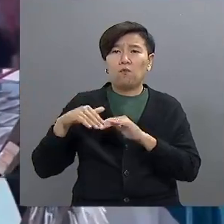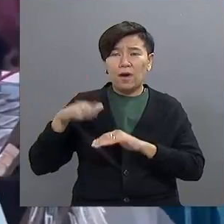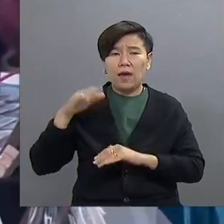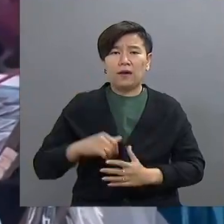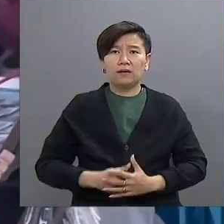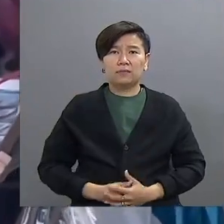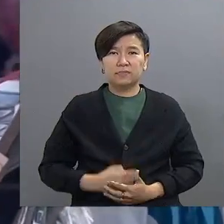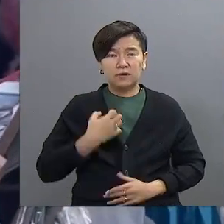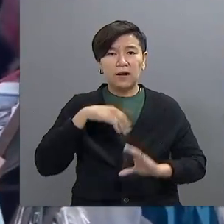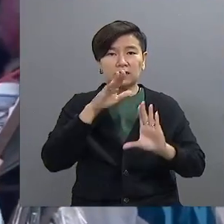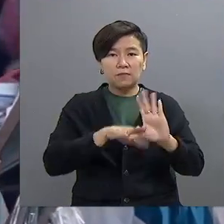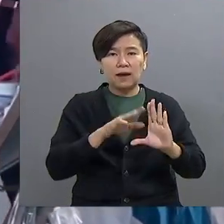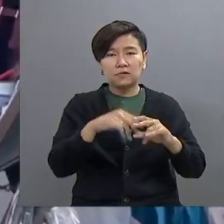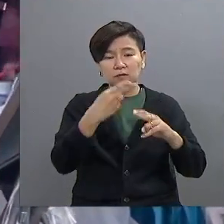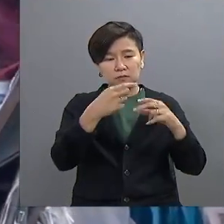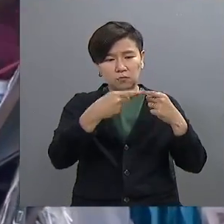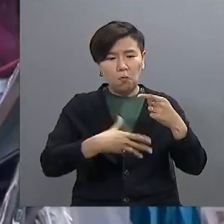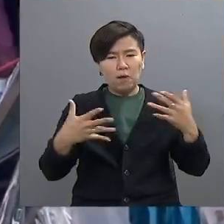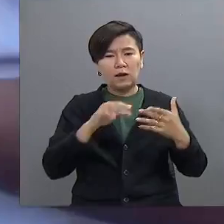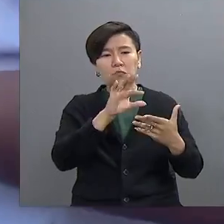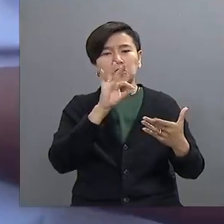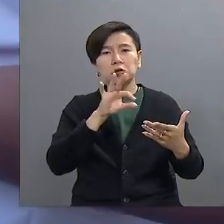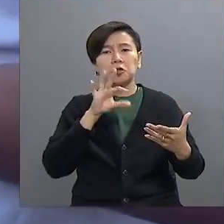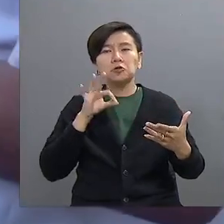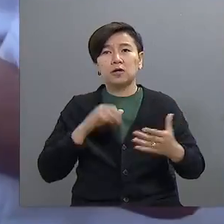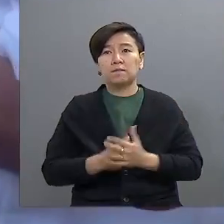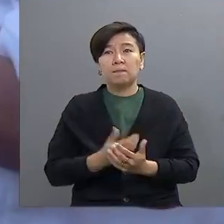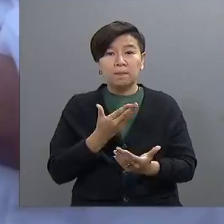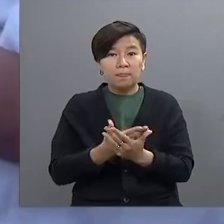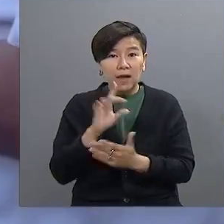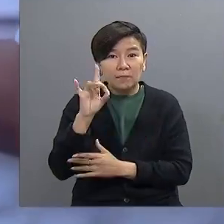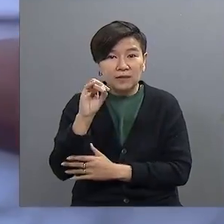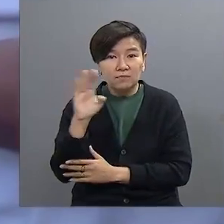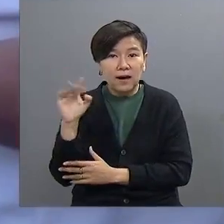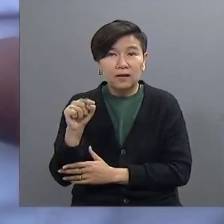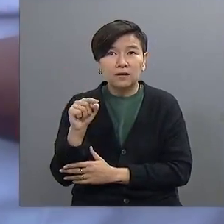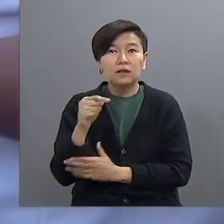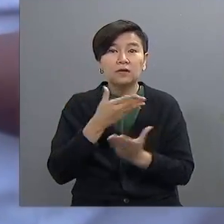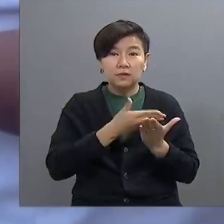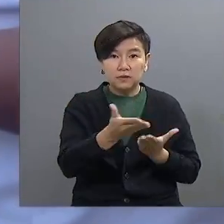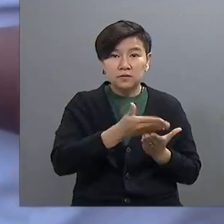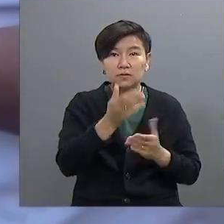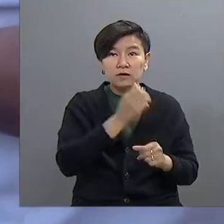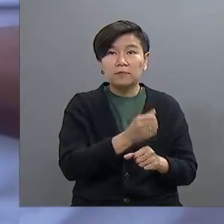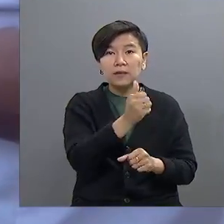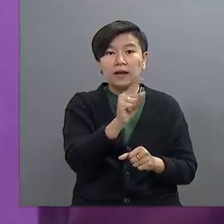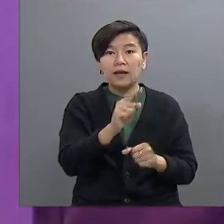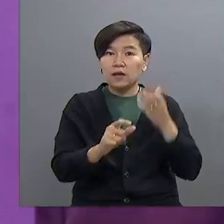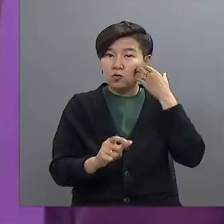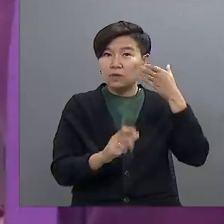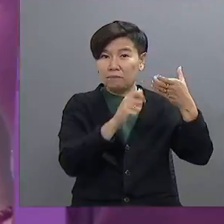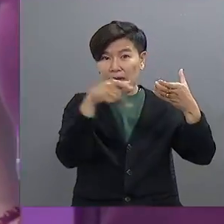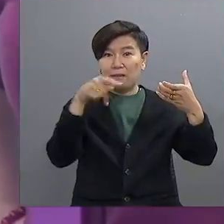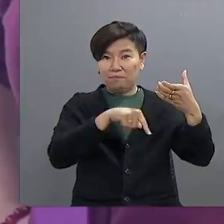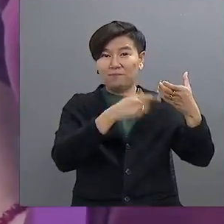อันนี้ต้องแยกแยะนะคะไอ้ที่ว่าสลาก80บาท80บาทเนี่ยอาจจะหาซื้อได้ในสลากดิจิตอลใช่ไหมแต่ที่เร่ข